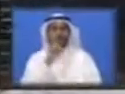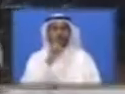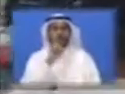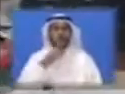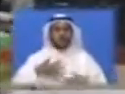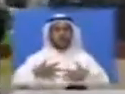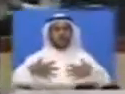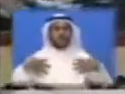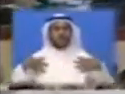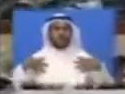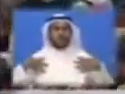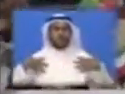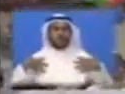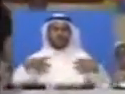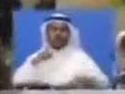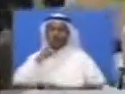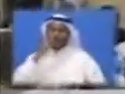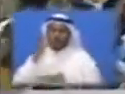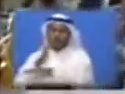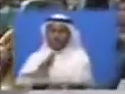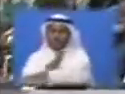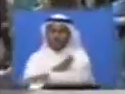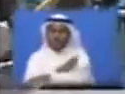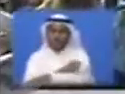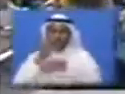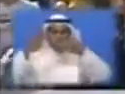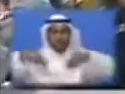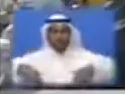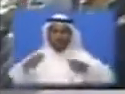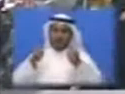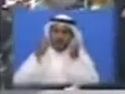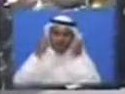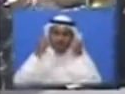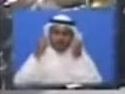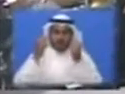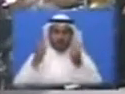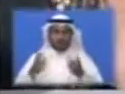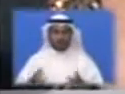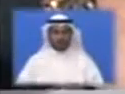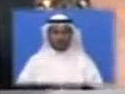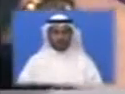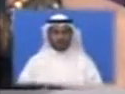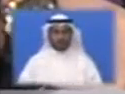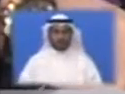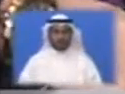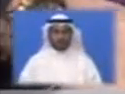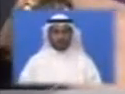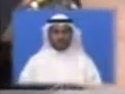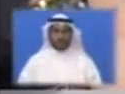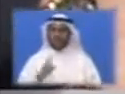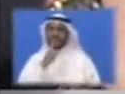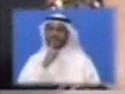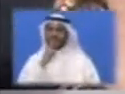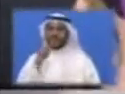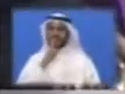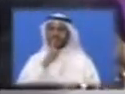تسلط الضوء على أم المعاقة التي تبذل الكثير والكثير لتربية طفلها المعاق. كل سنة لنا